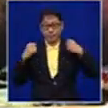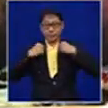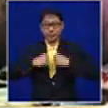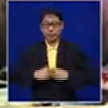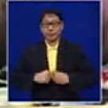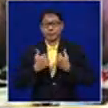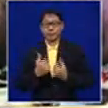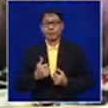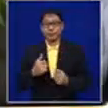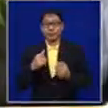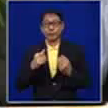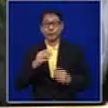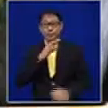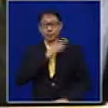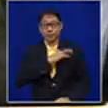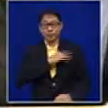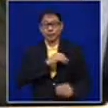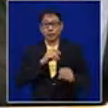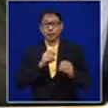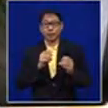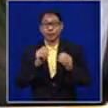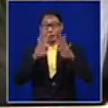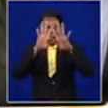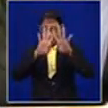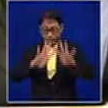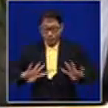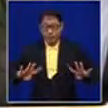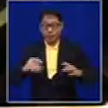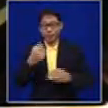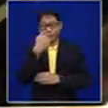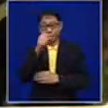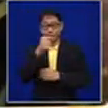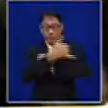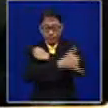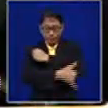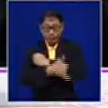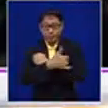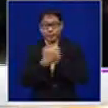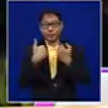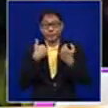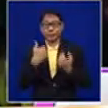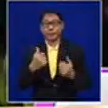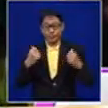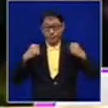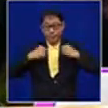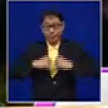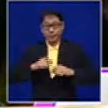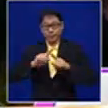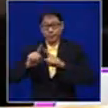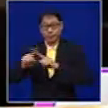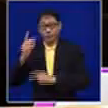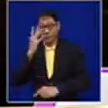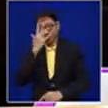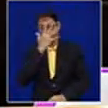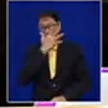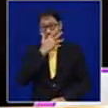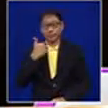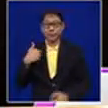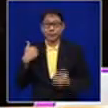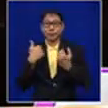เป็นชาติสมาชิกอาเซียนทั้ง10ชาติเนี่ยแหละค่ะถึงแม้ว่าจะแต่งกายต่างๆกันไปแต่แต่ละคนก็สวยงามนะคะแล้